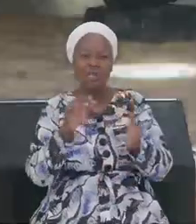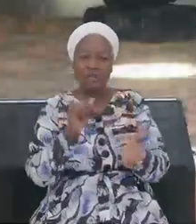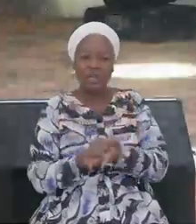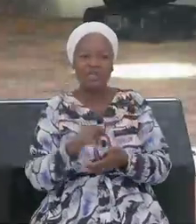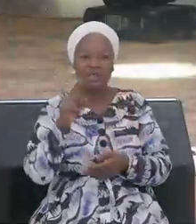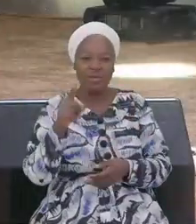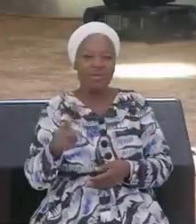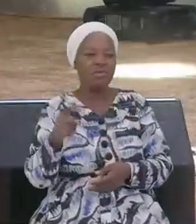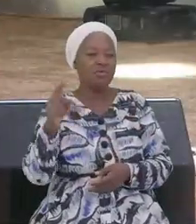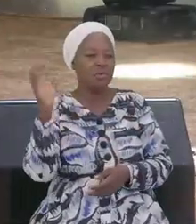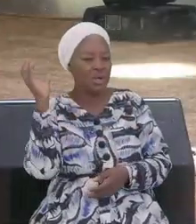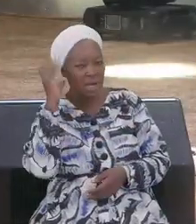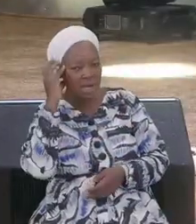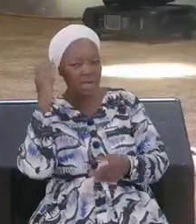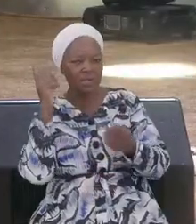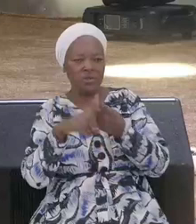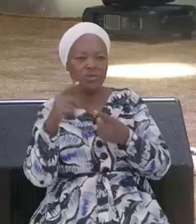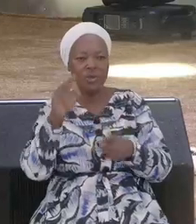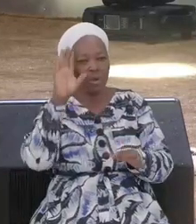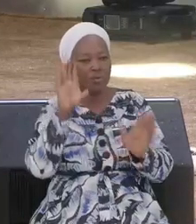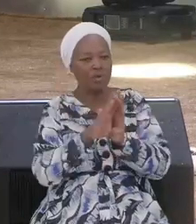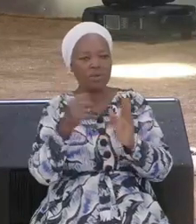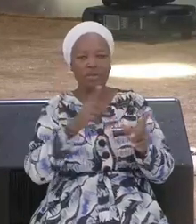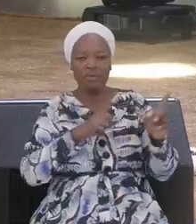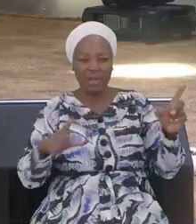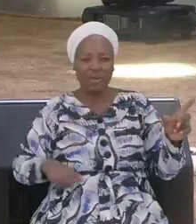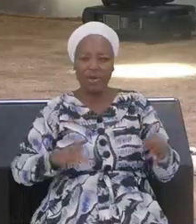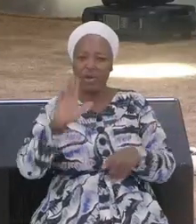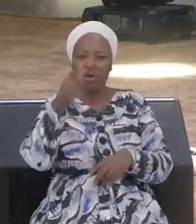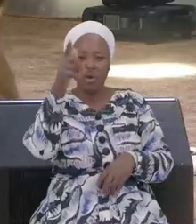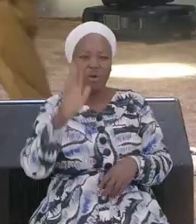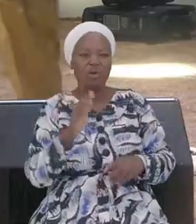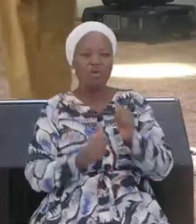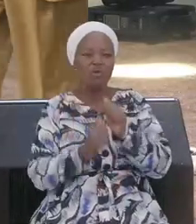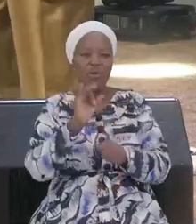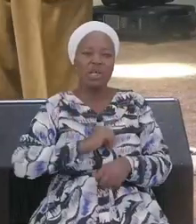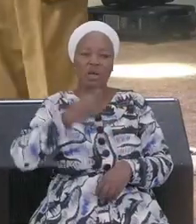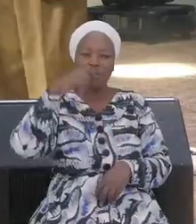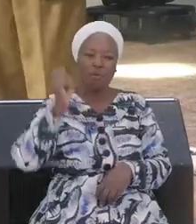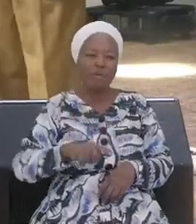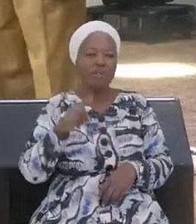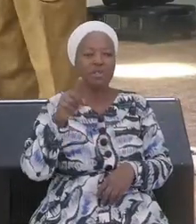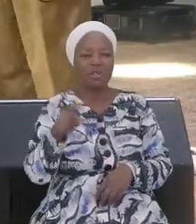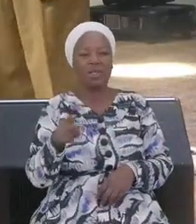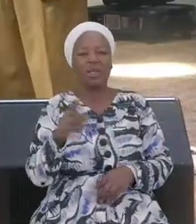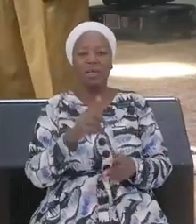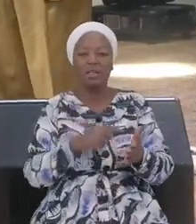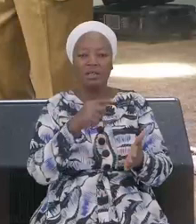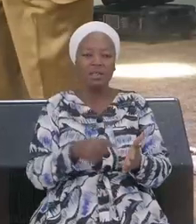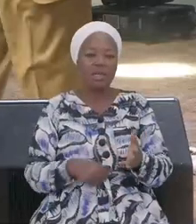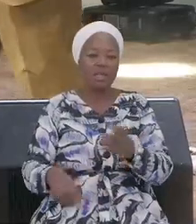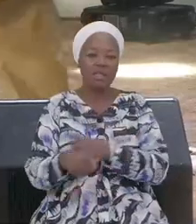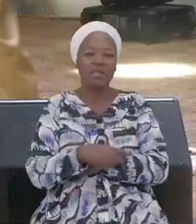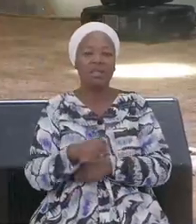au commandement de l'Éternel ton Dieu que je te prescris aujourd'hui, lorsque